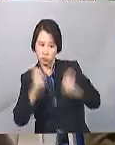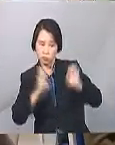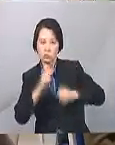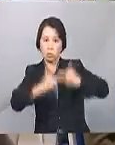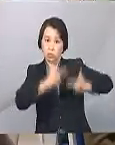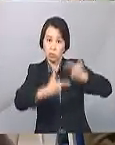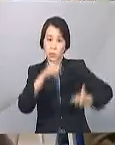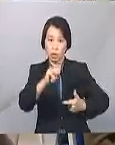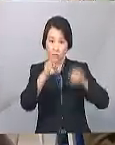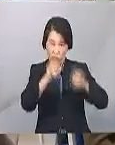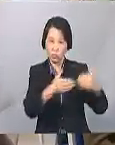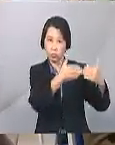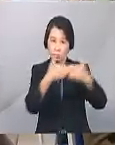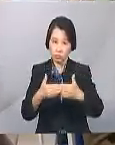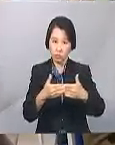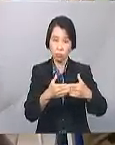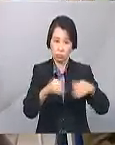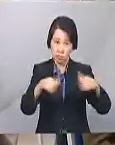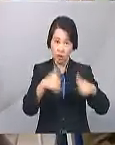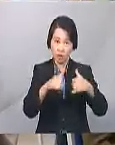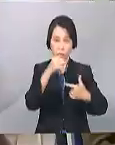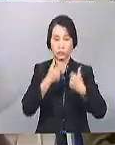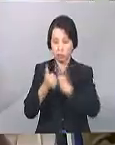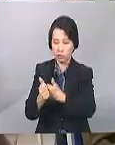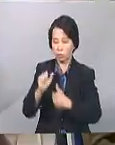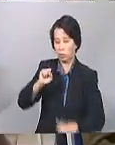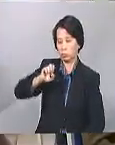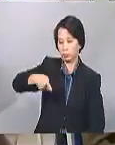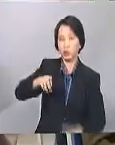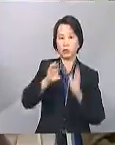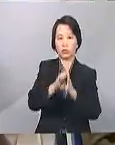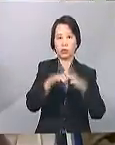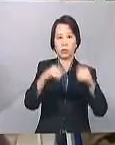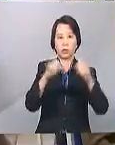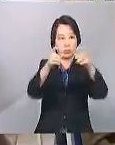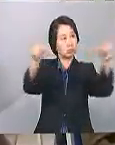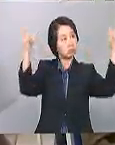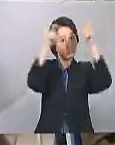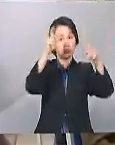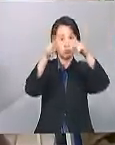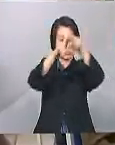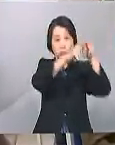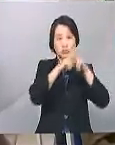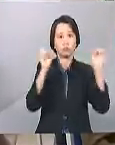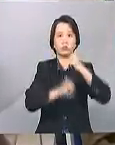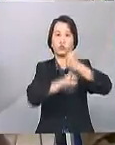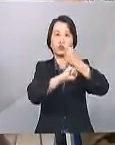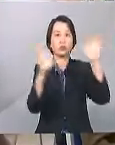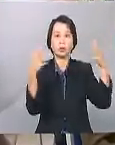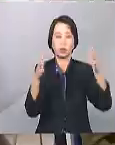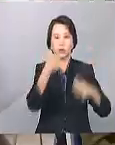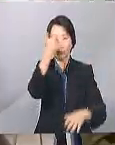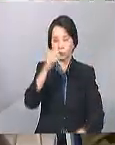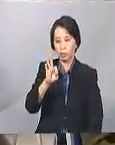M masih boleh diteruskan dengan mengikut SOP tertentu seperti bermain tanpa penyokong dan sebagainya? Sebab difahamkan FAM